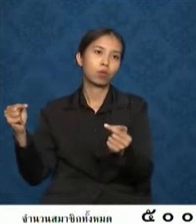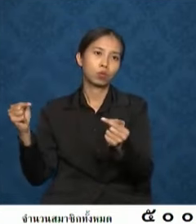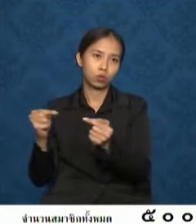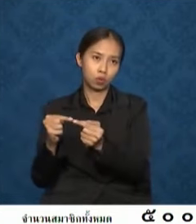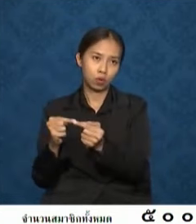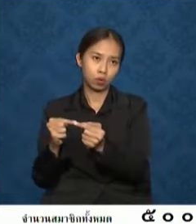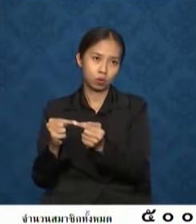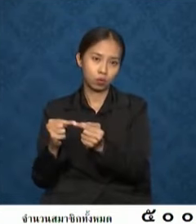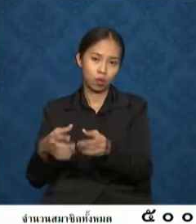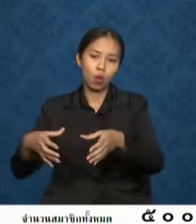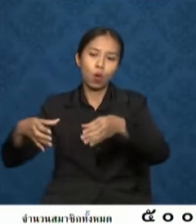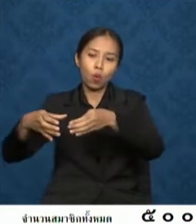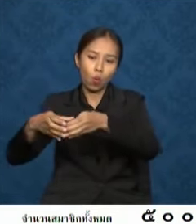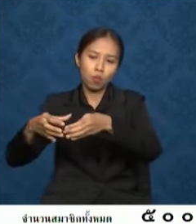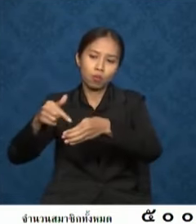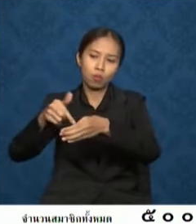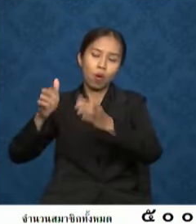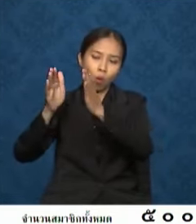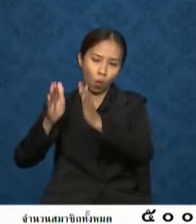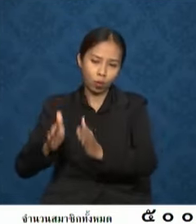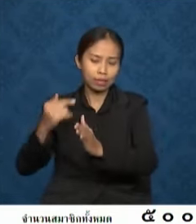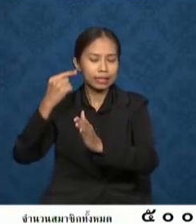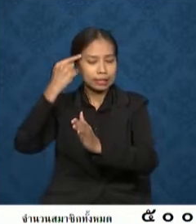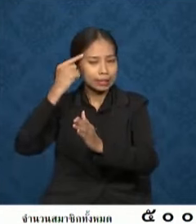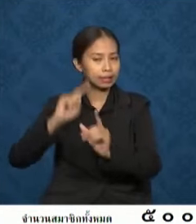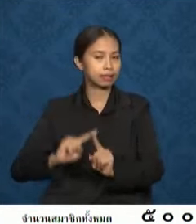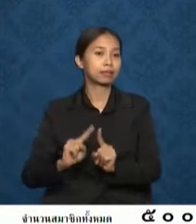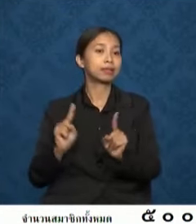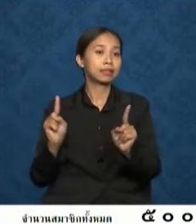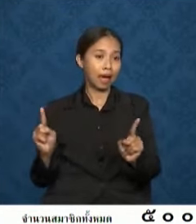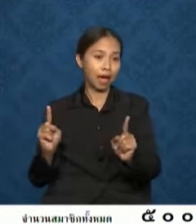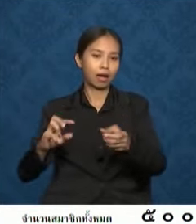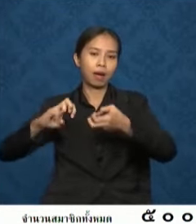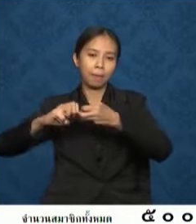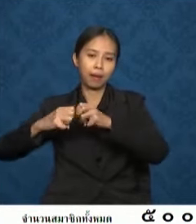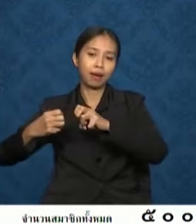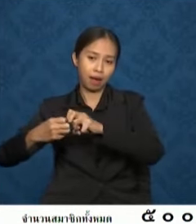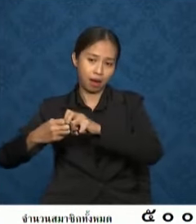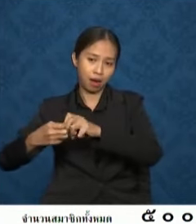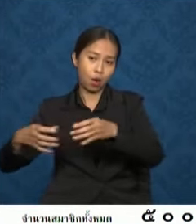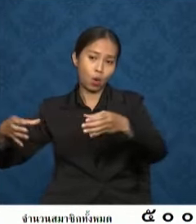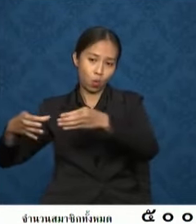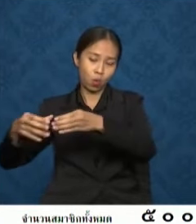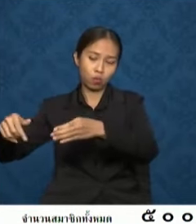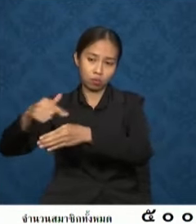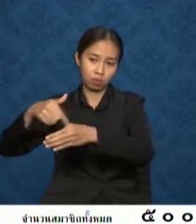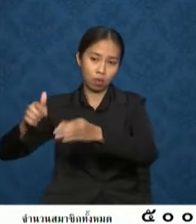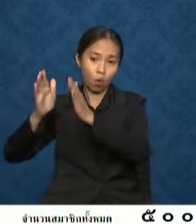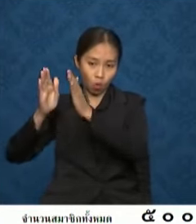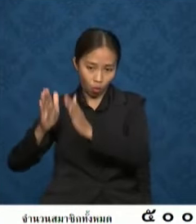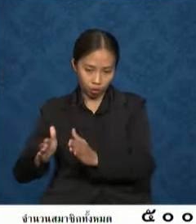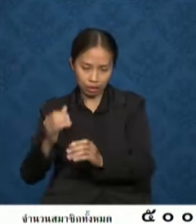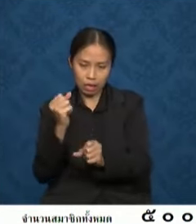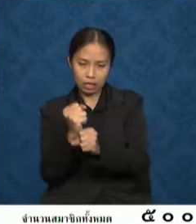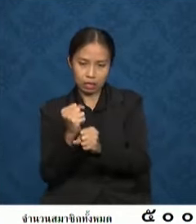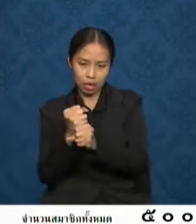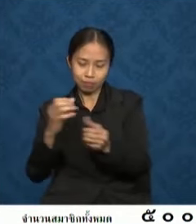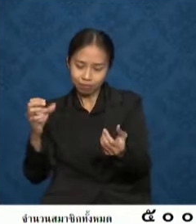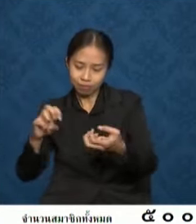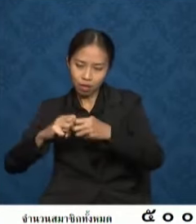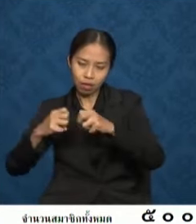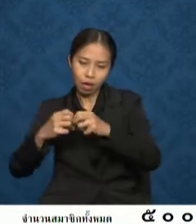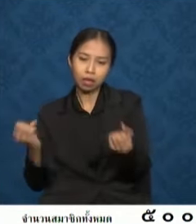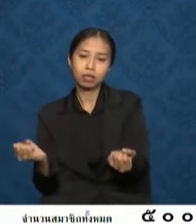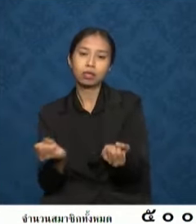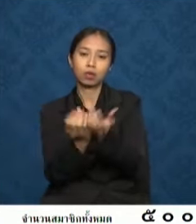อ่ากลุ่มบุคคลที่เห็นต่างนะครับที่มีปัญหากันก็คือผู้ที่กระทำนะครับการมิบังควรกับผู้ที่